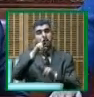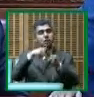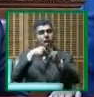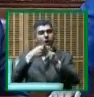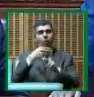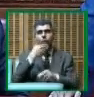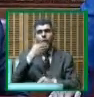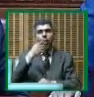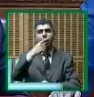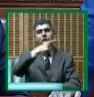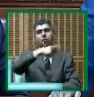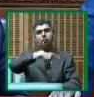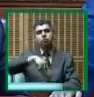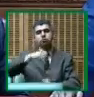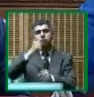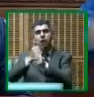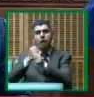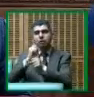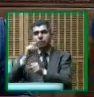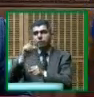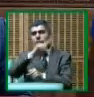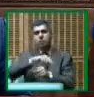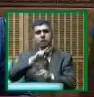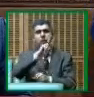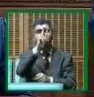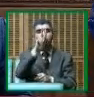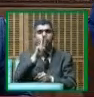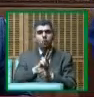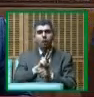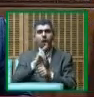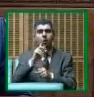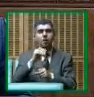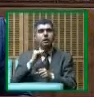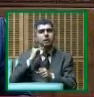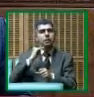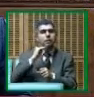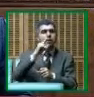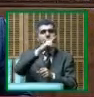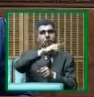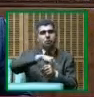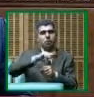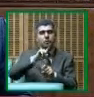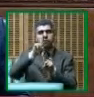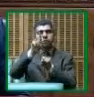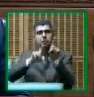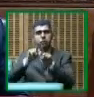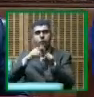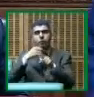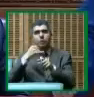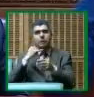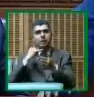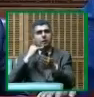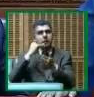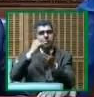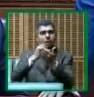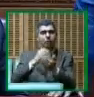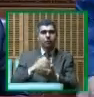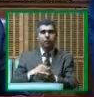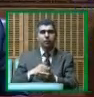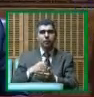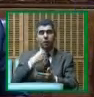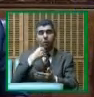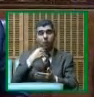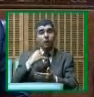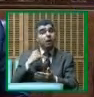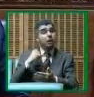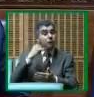الرئيس، شكرا للسيدين المستشارين على هذا السؤال، وهذه مناسبة لتوضيح عدد من الأمور. قبل ذلك